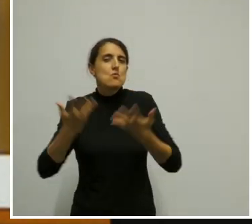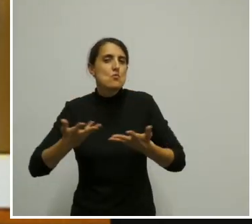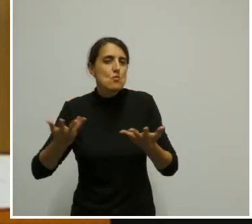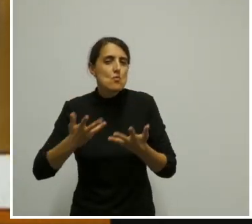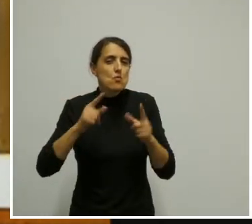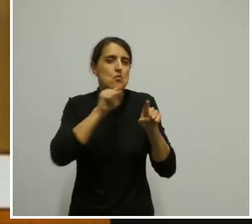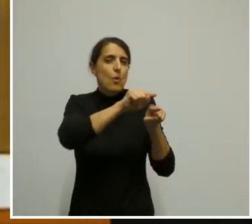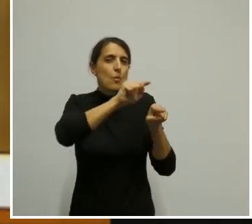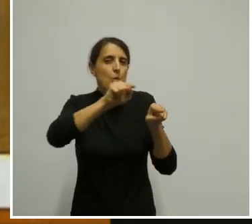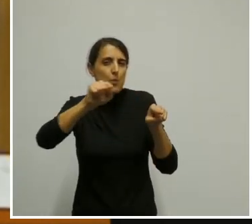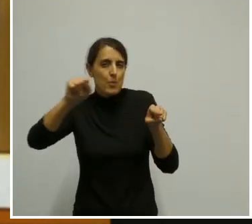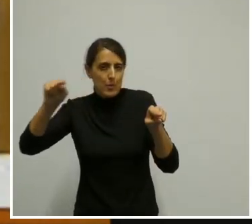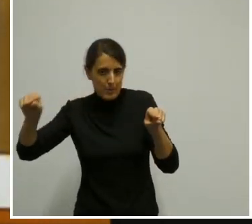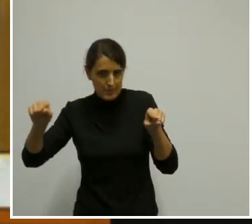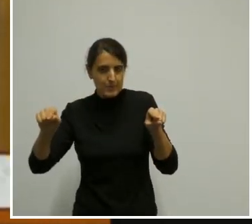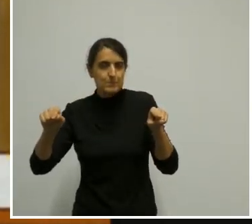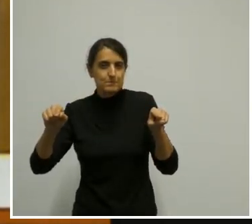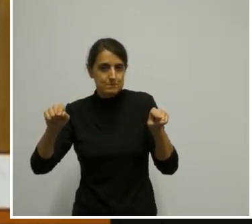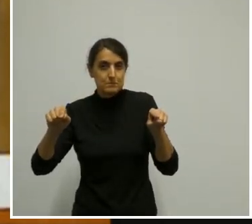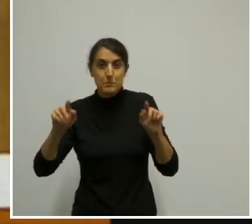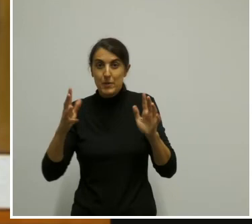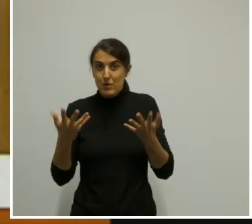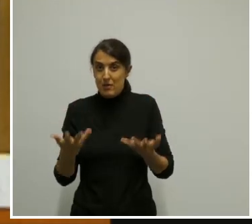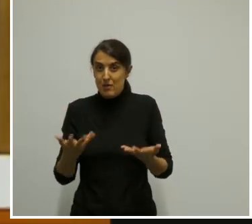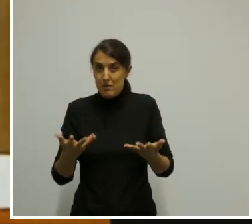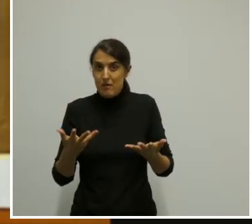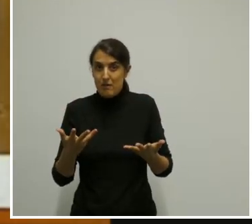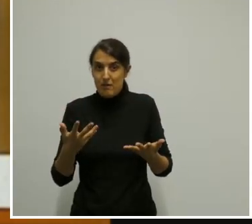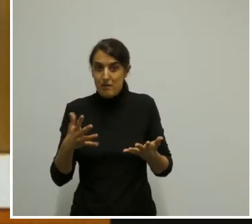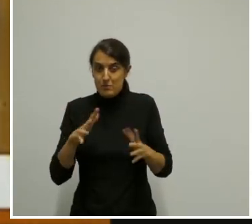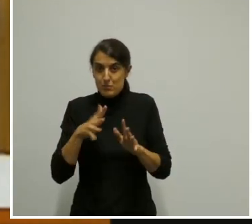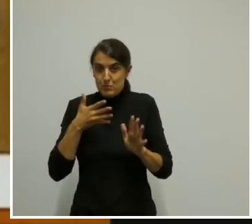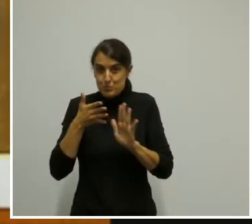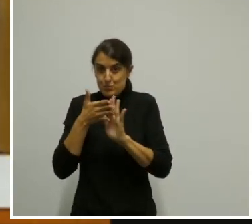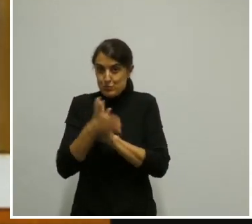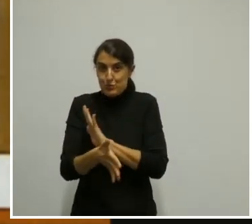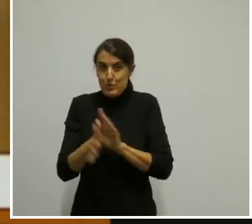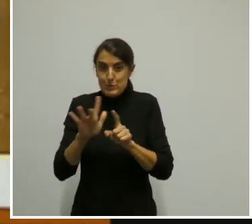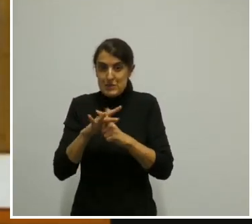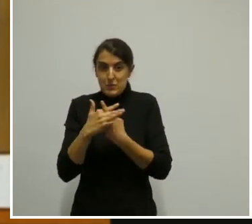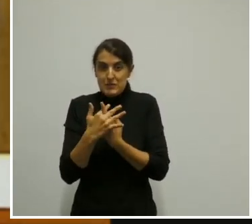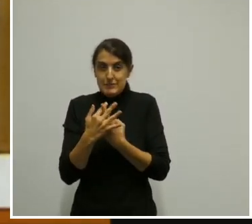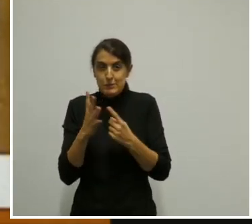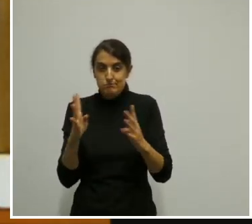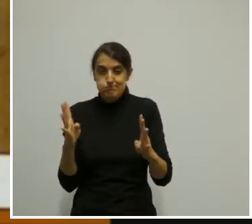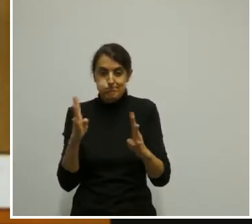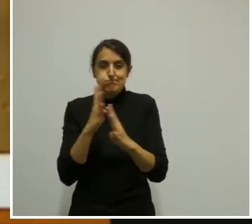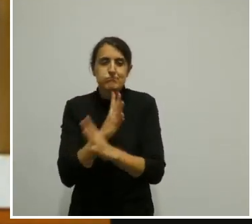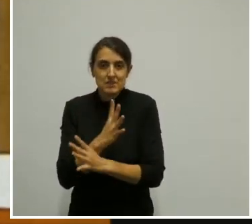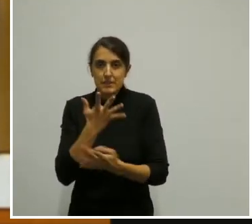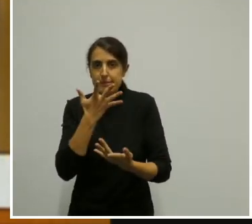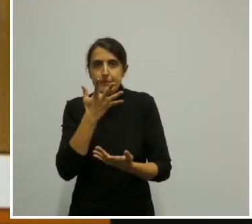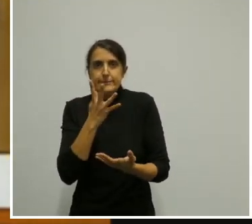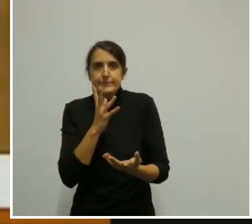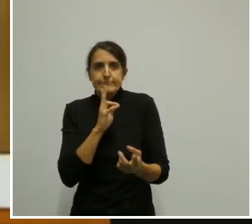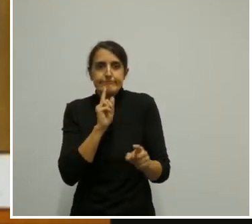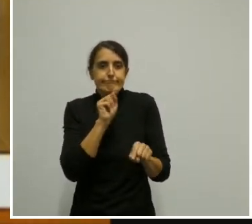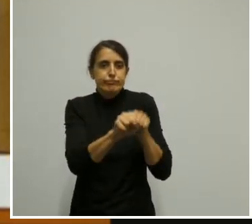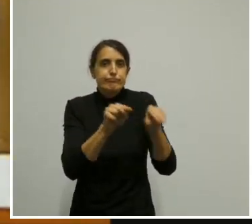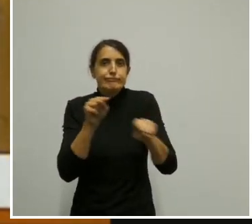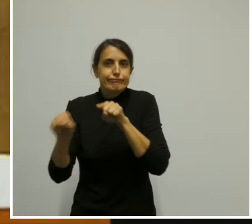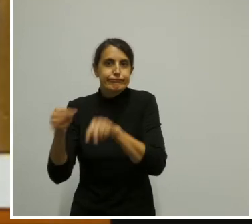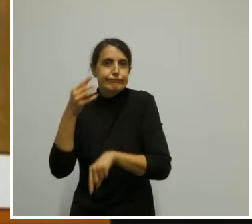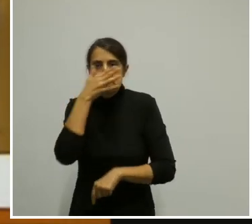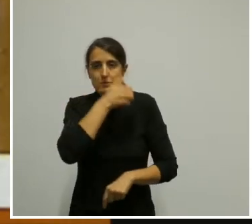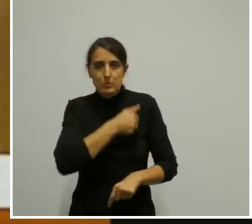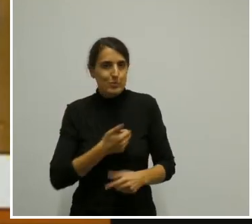tal. Ara mateix, per ara, per aquesta circumstància transitòria, no ho podem fer. Sí que